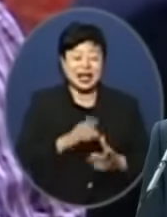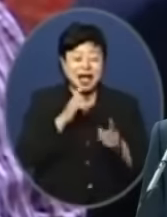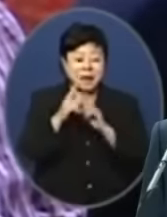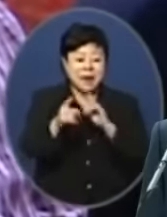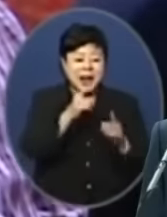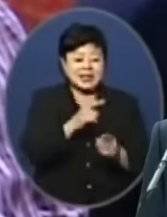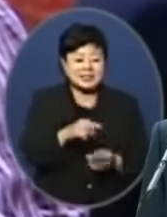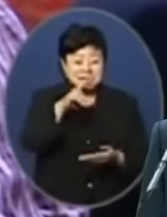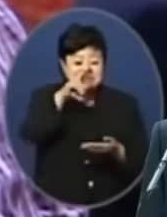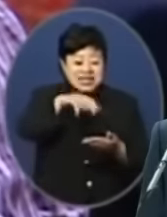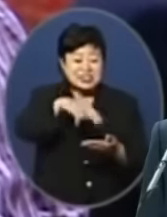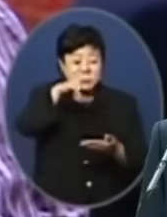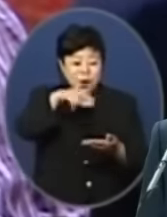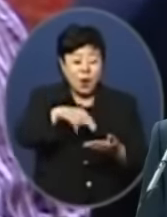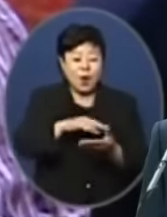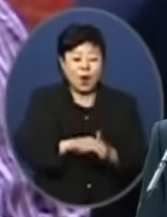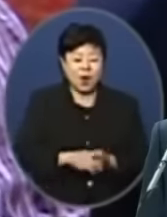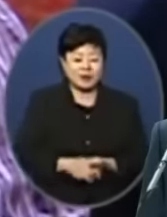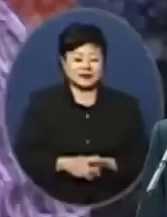말씀을 읽음으로